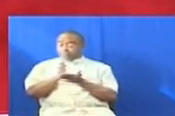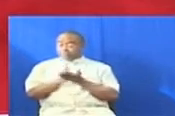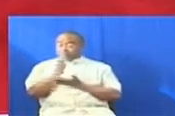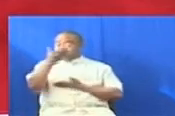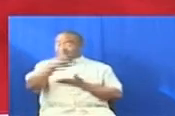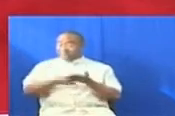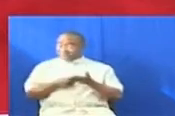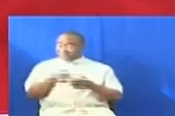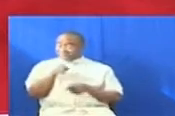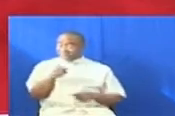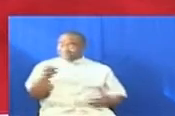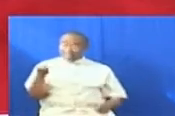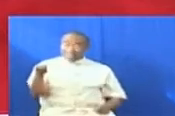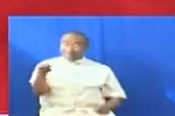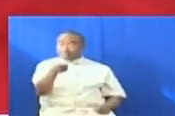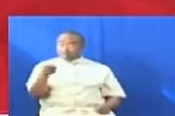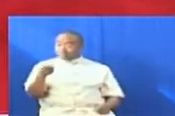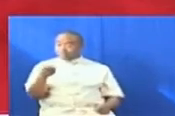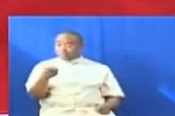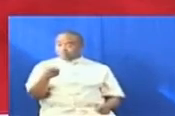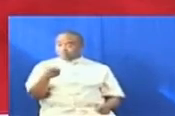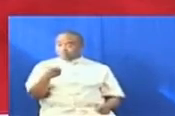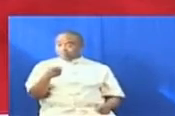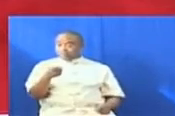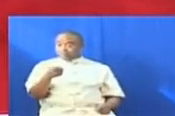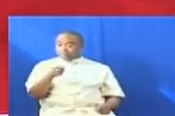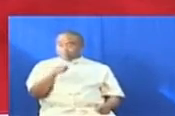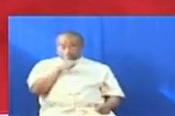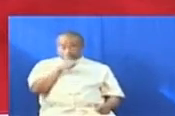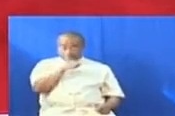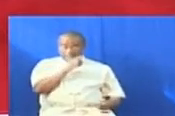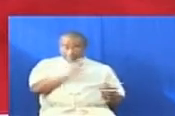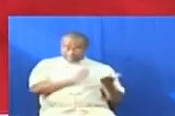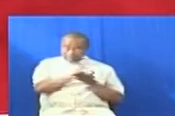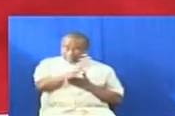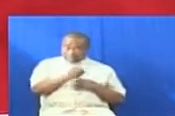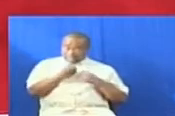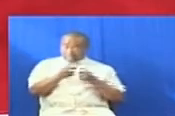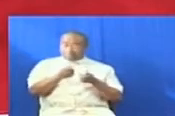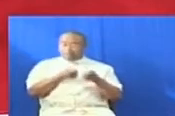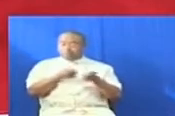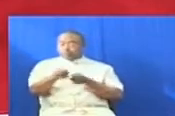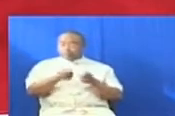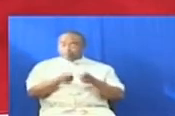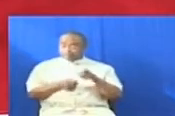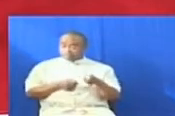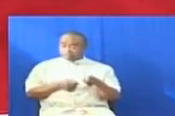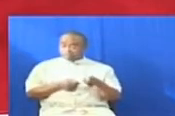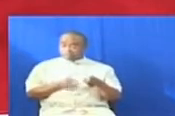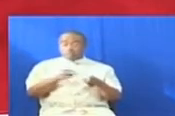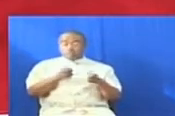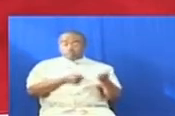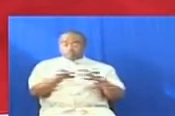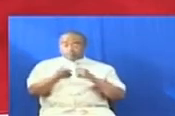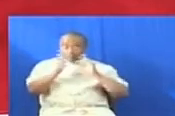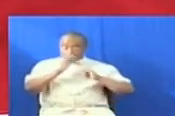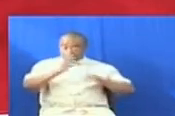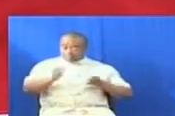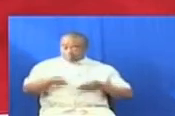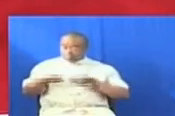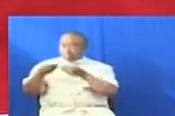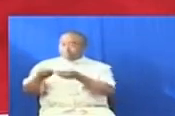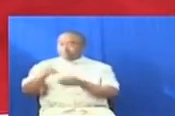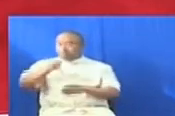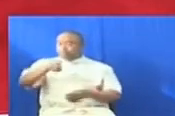madai mkandarasi akishapitisha anapeleka kwa mkurugenzi. Na mkurugenzi anapeleka kwa RAS